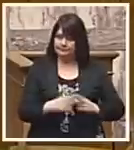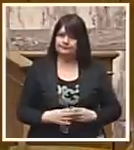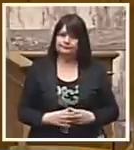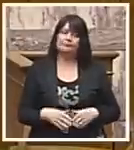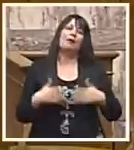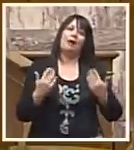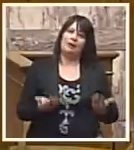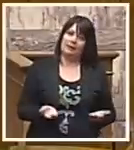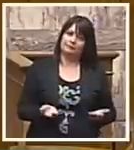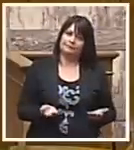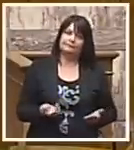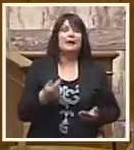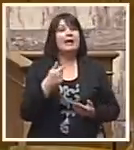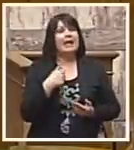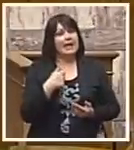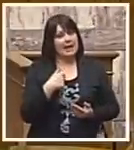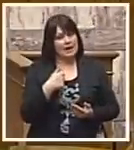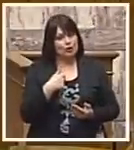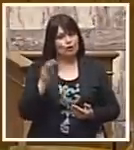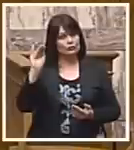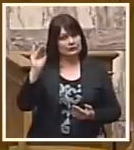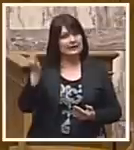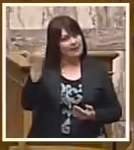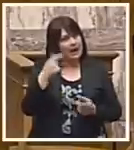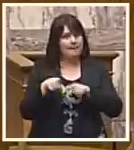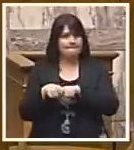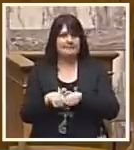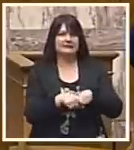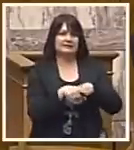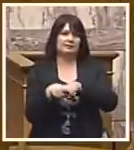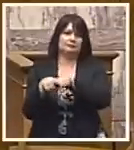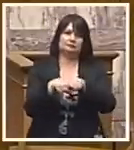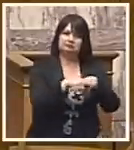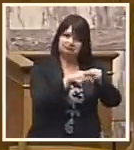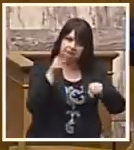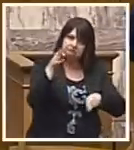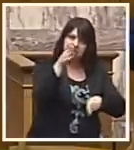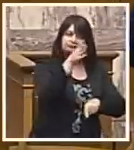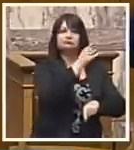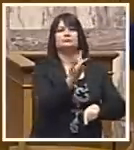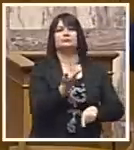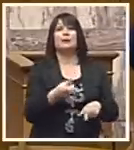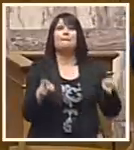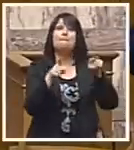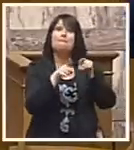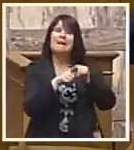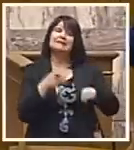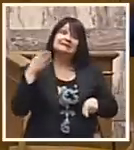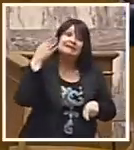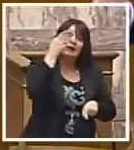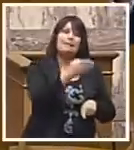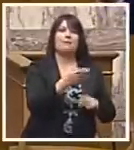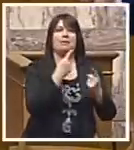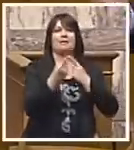αυτά, εγώ σας κάλεσα να δούμε από κοινού. Και μάλιστα σας κάλεσα να συνδιαπραγματευτούμε ακόμα